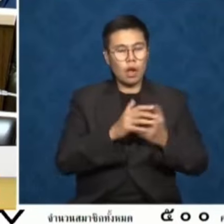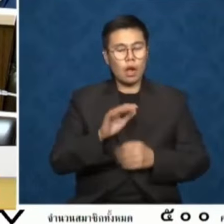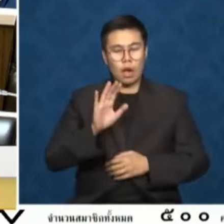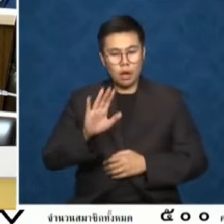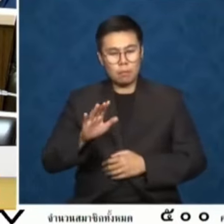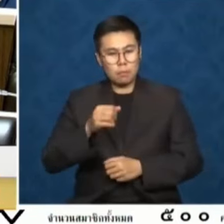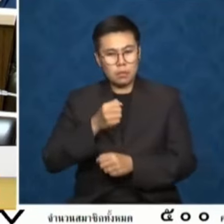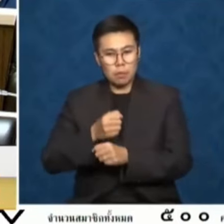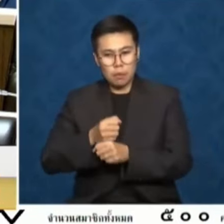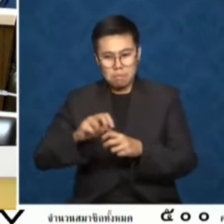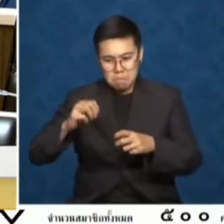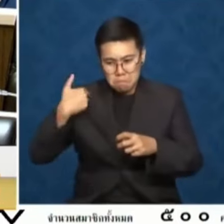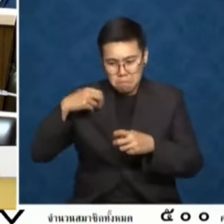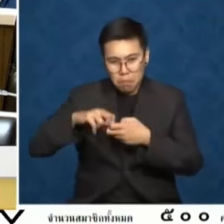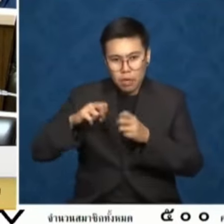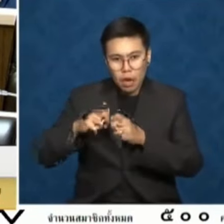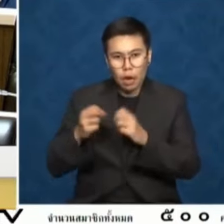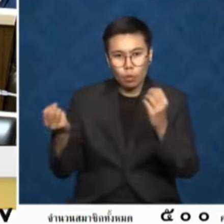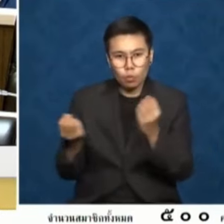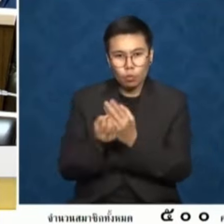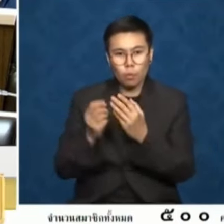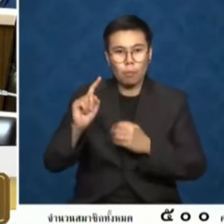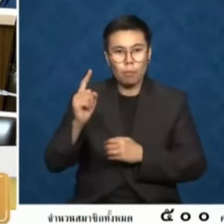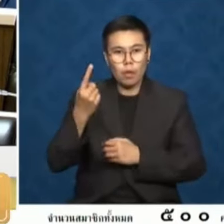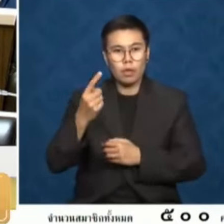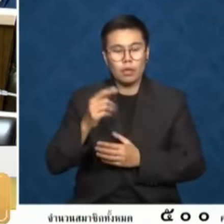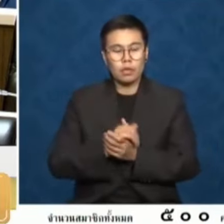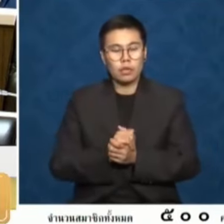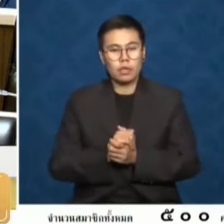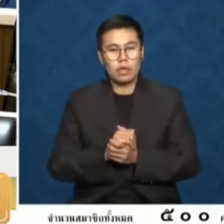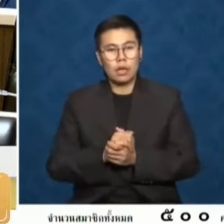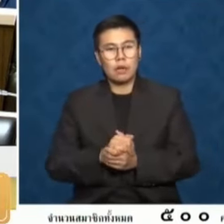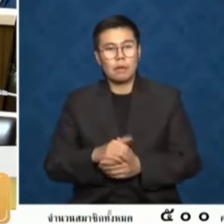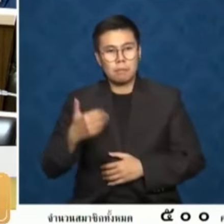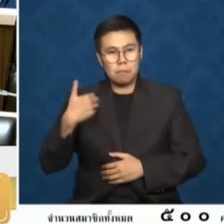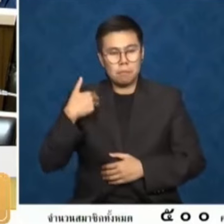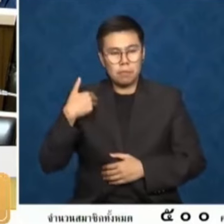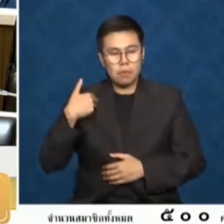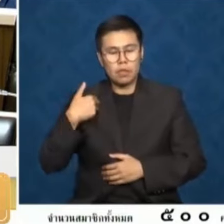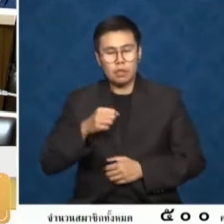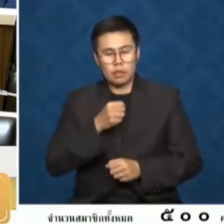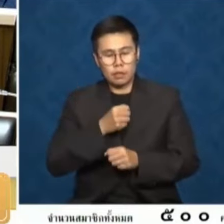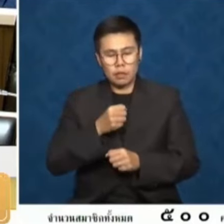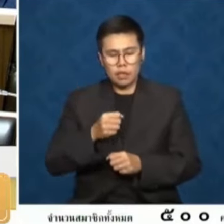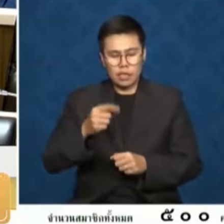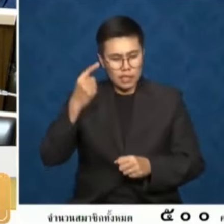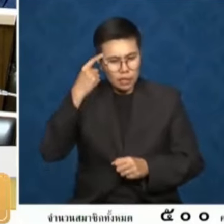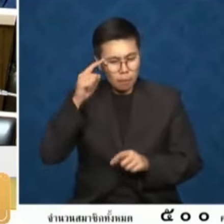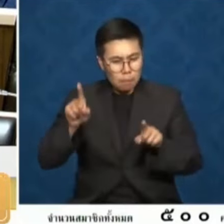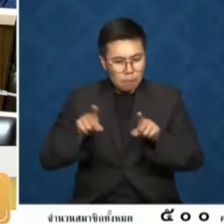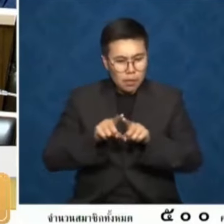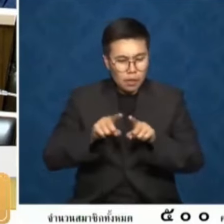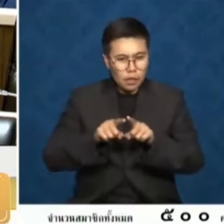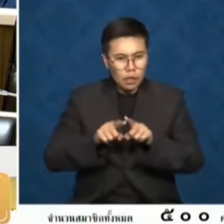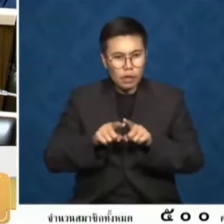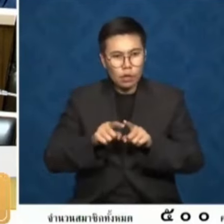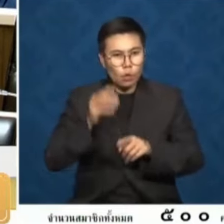จนทำให้นิรโทษกรรมครั้งนี้ที่เราเห็นตรงกันเห็นตรงกันครับวันนั้นนะครับที่จะไม่เกิดขึ้